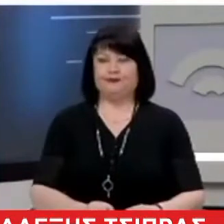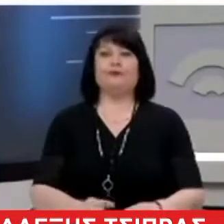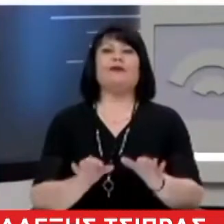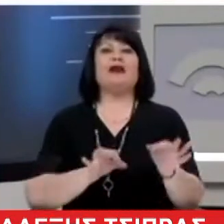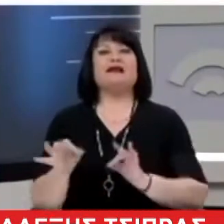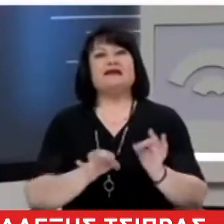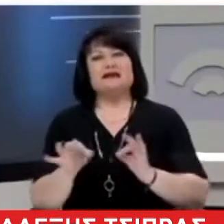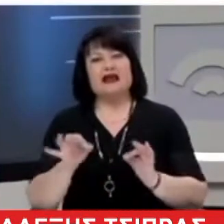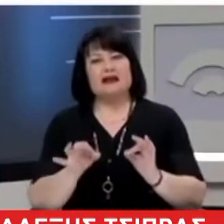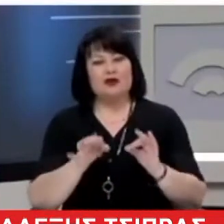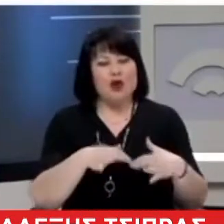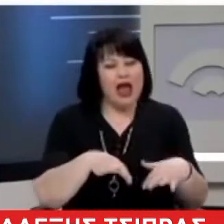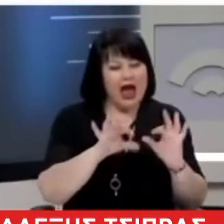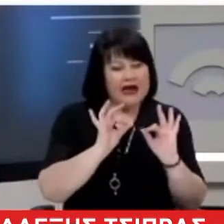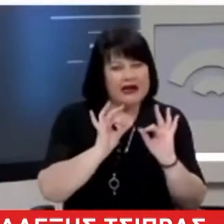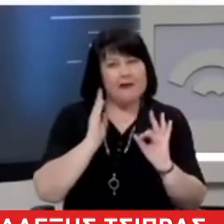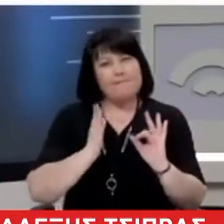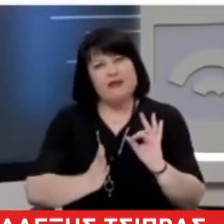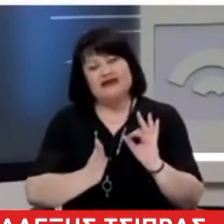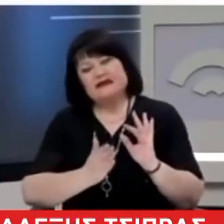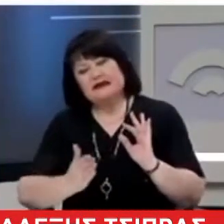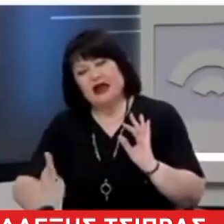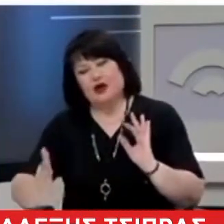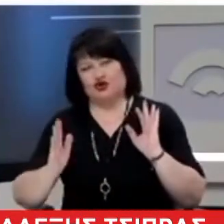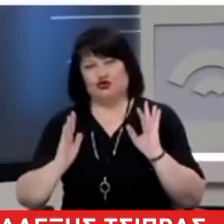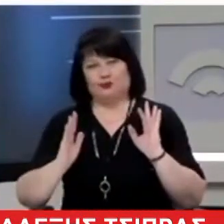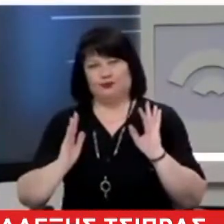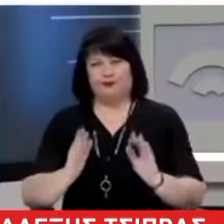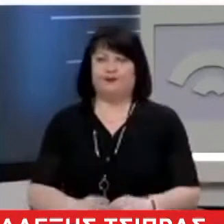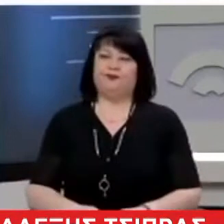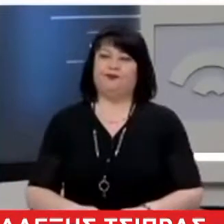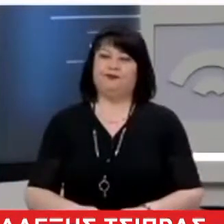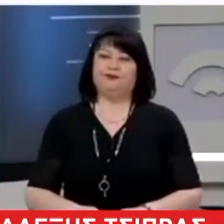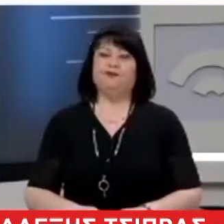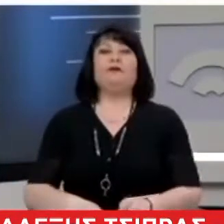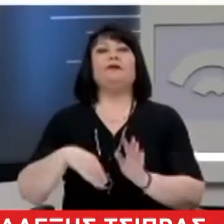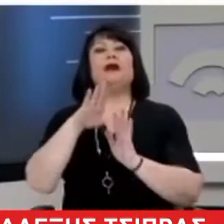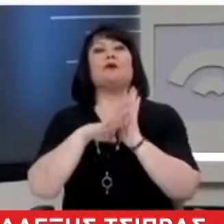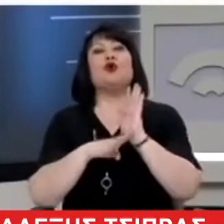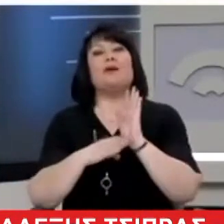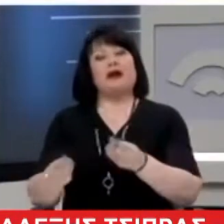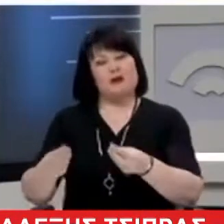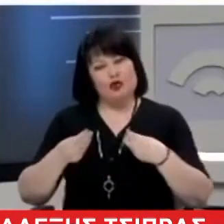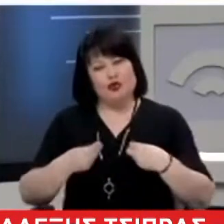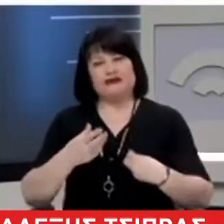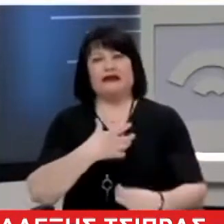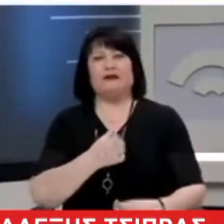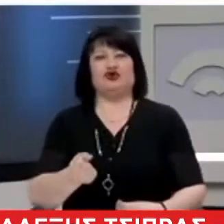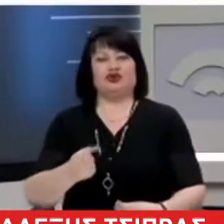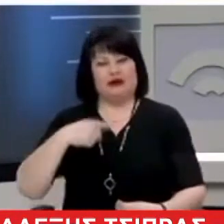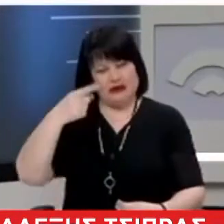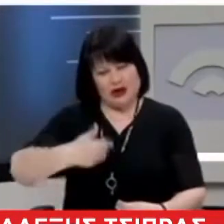σχέδιο το οποίο έχει αρχή, μέση και τέλος. Θέλω να ζητήσω την ψήφο εμπιστοσύνης πάνω σε ένα πρόγραμμα που αφορά την επόμενη